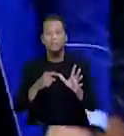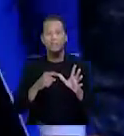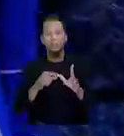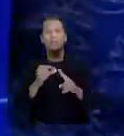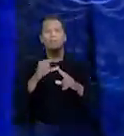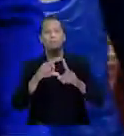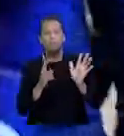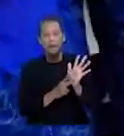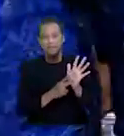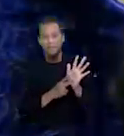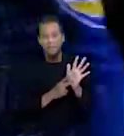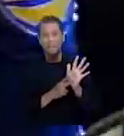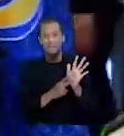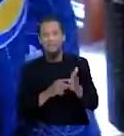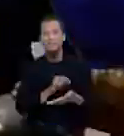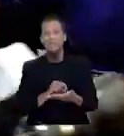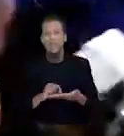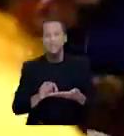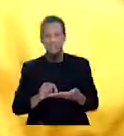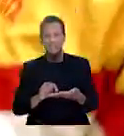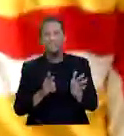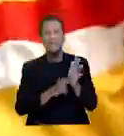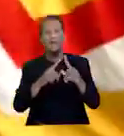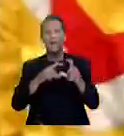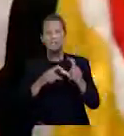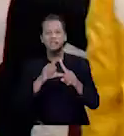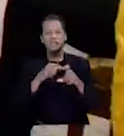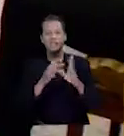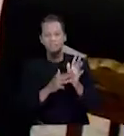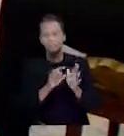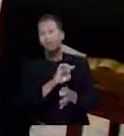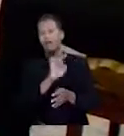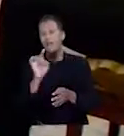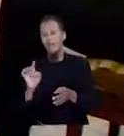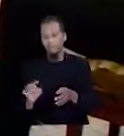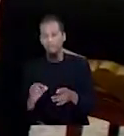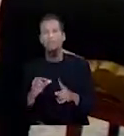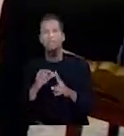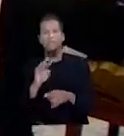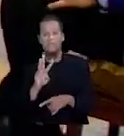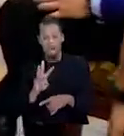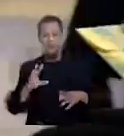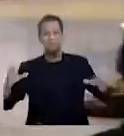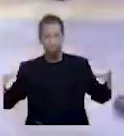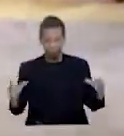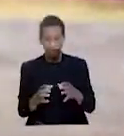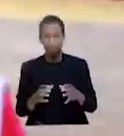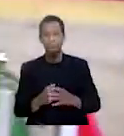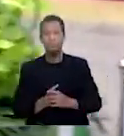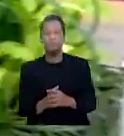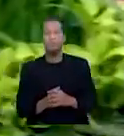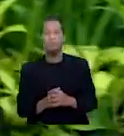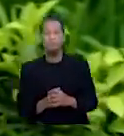Hasan, Sekjen Nasdem Joni Plate, dan Wakil Ketua Umum P3 Amin Uskara. Partai Gerindra yang turut diundang